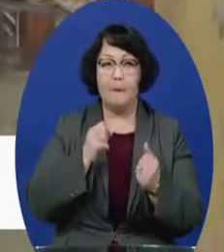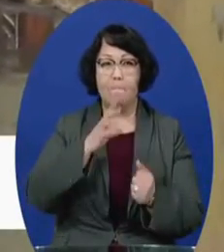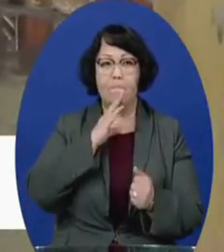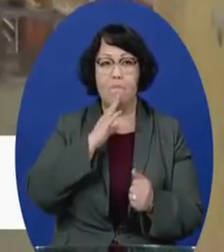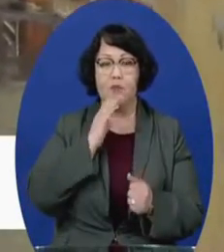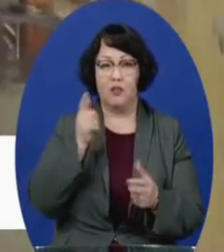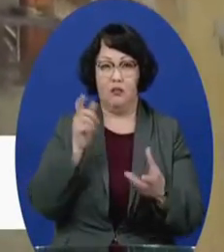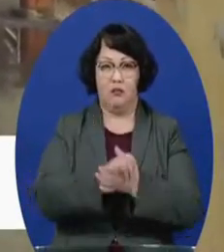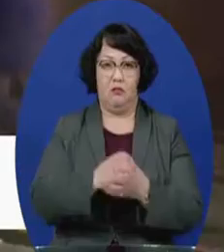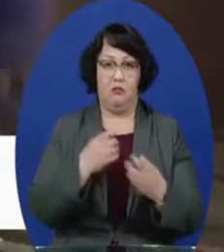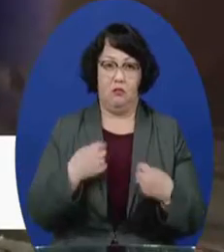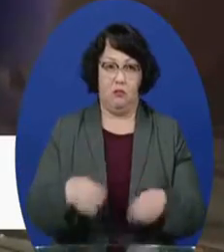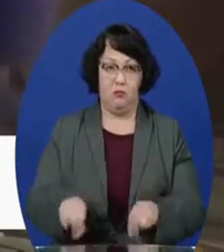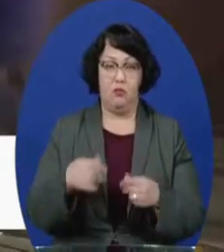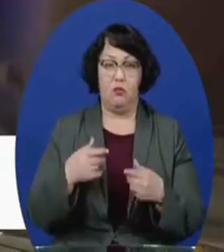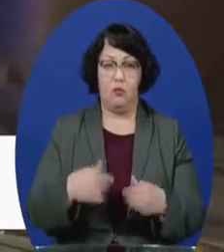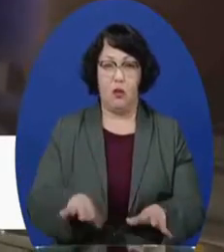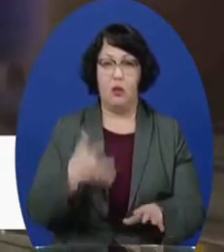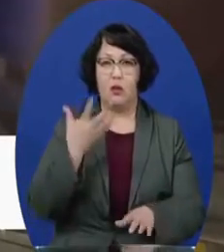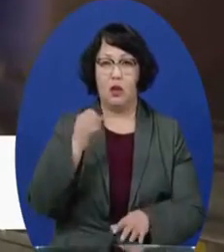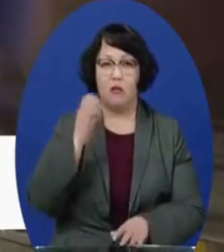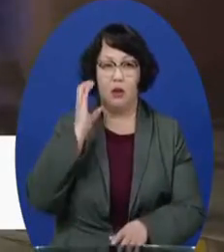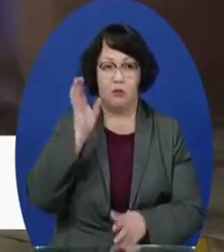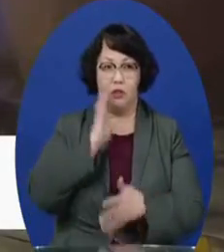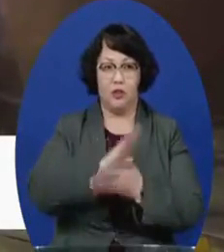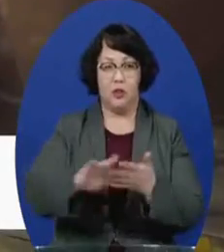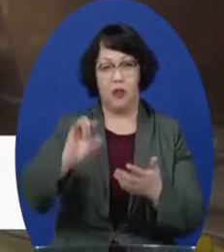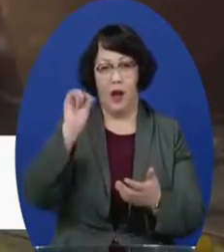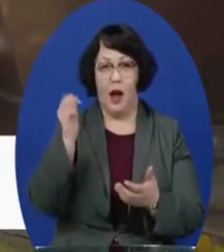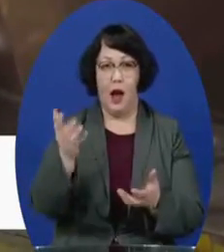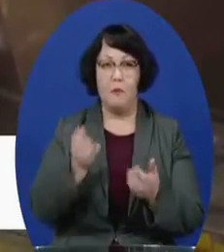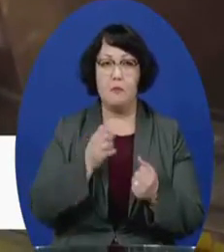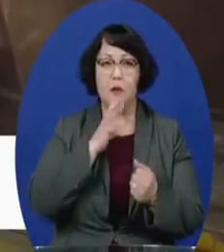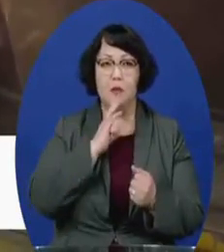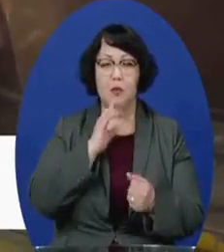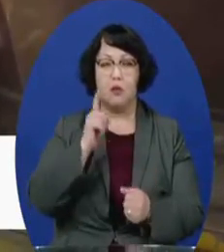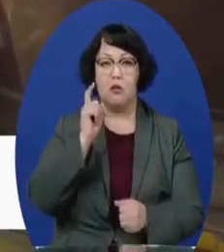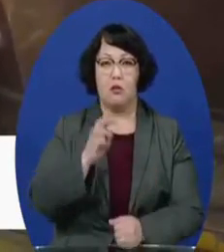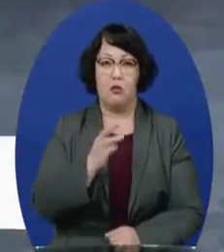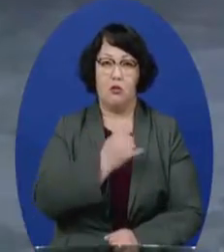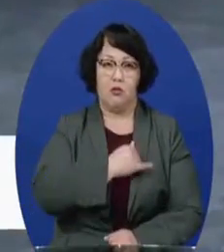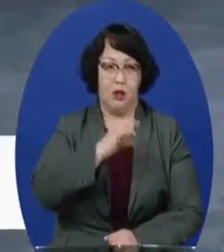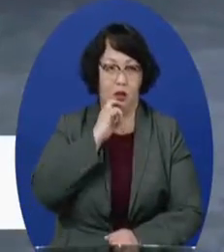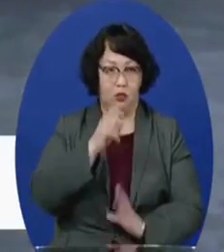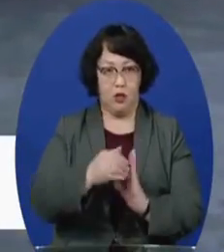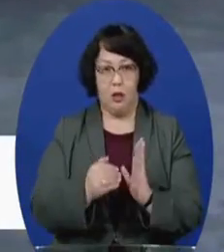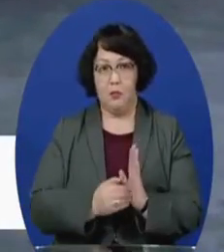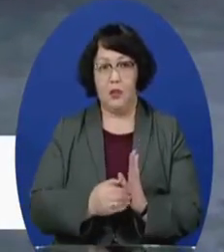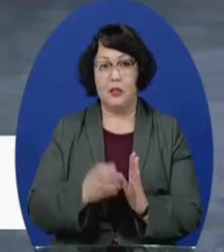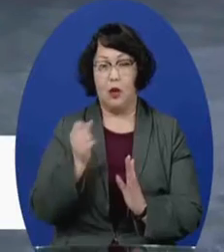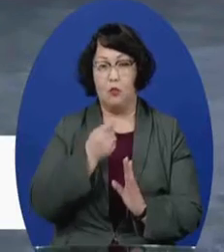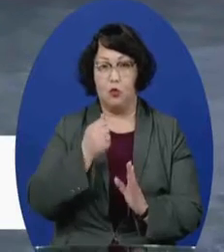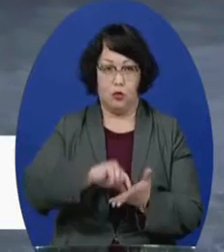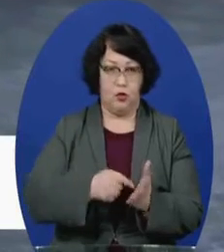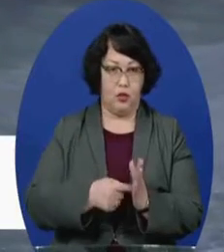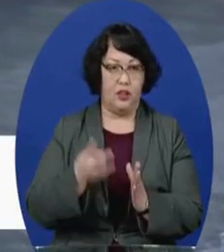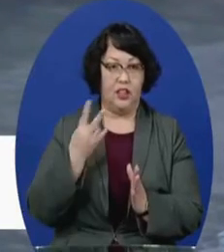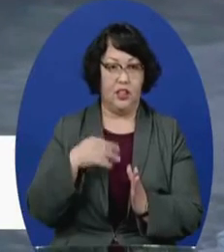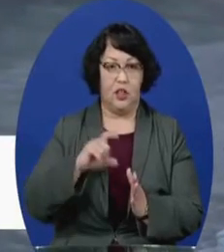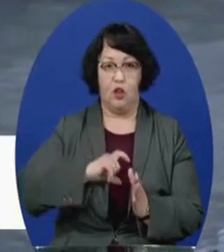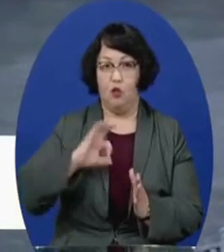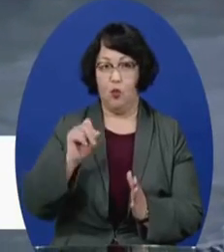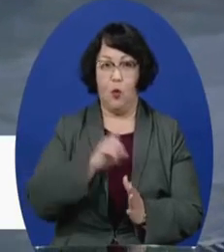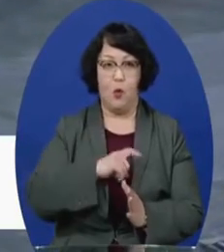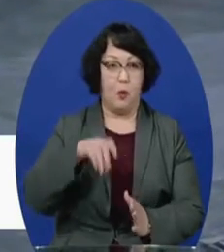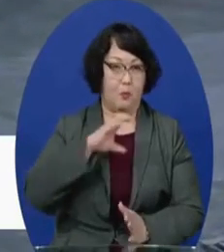хийсэн. Нийтж 50 автобус худалдан авахар болсон гэдгийг хотын удирдлагууд тайлбарлаж байна. Санхүү тооцооны тухайд нийслэлийн өмчийн болон